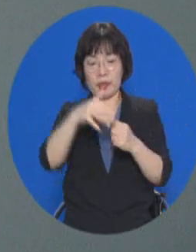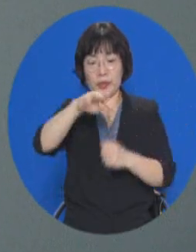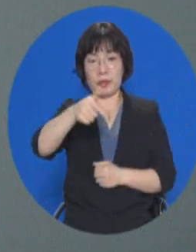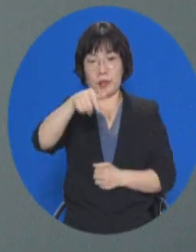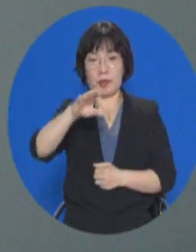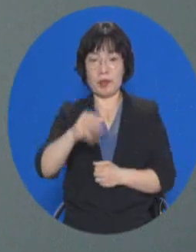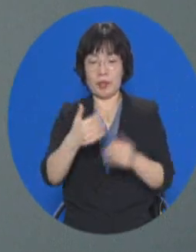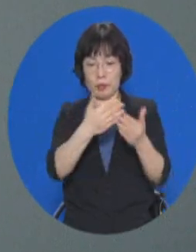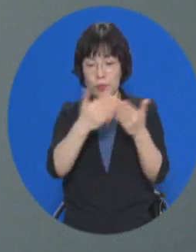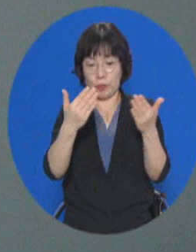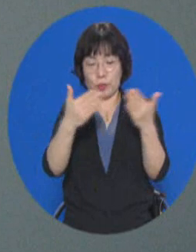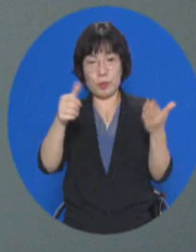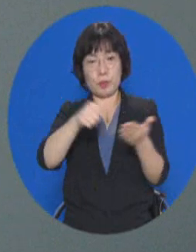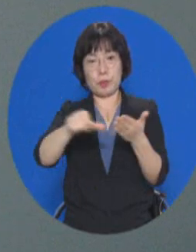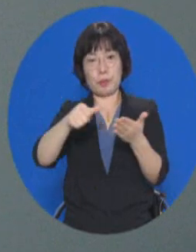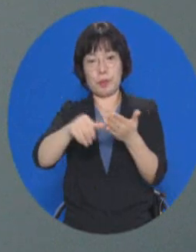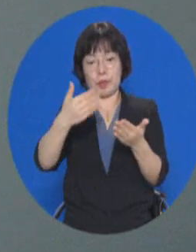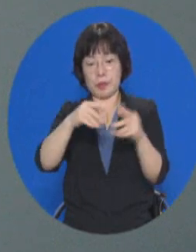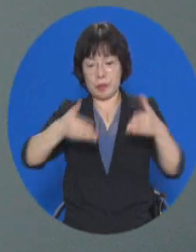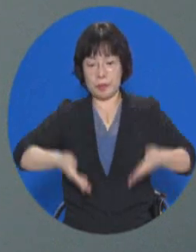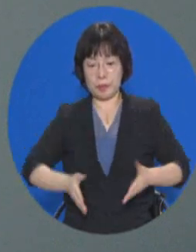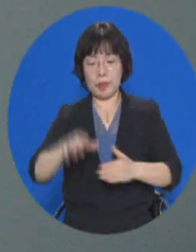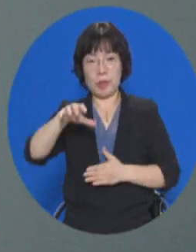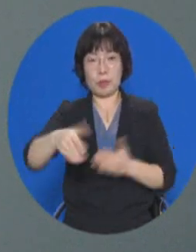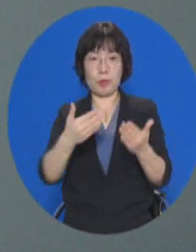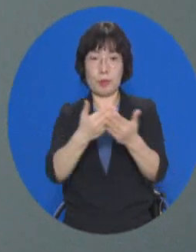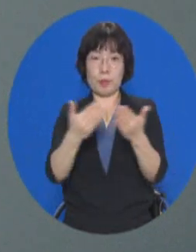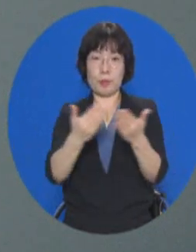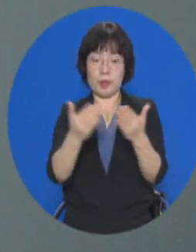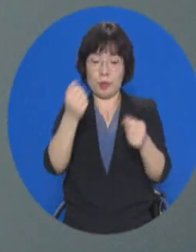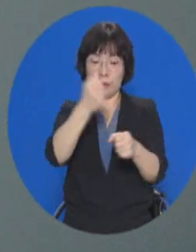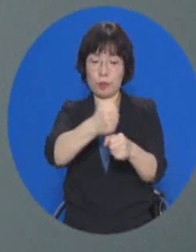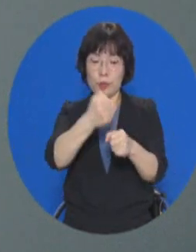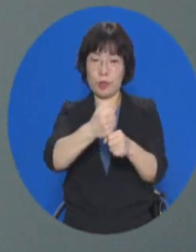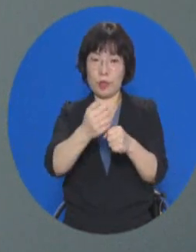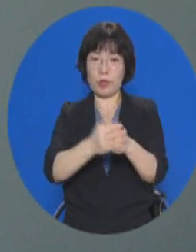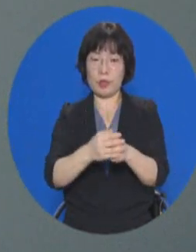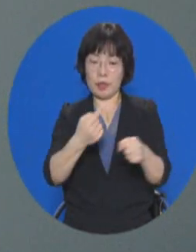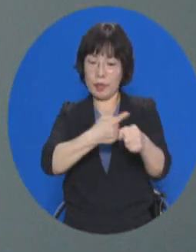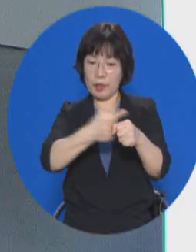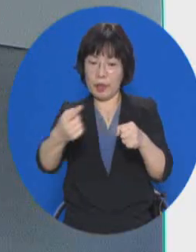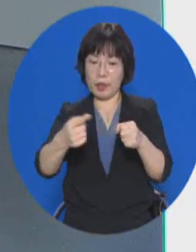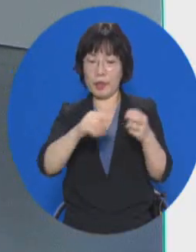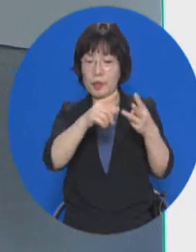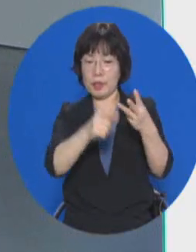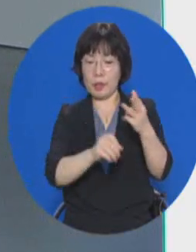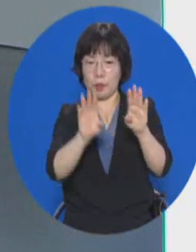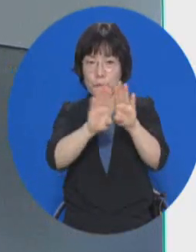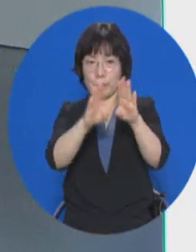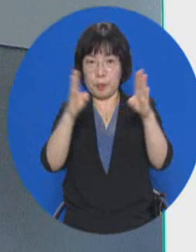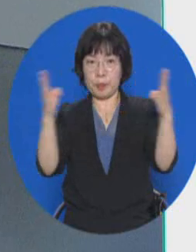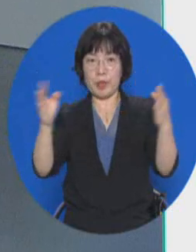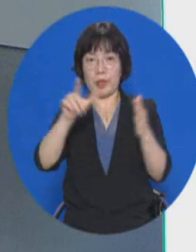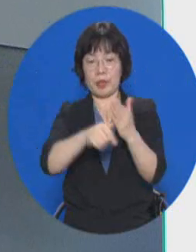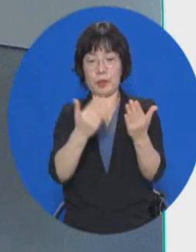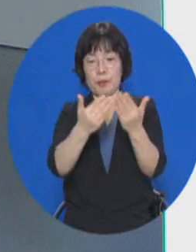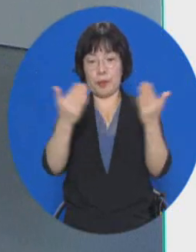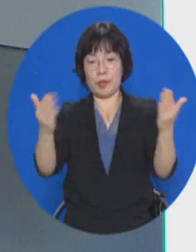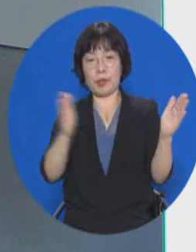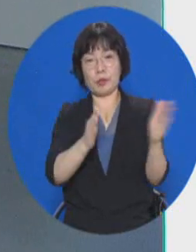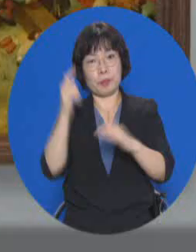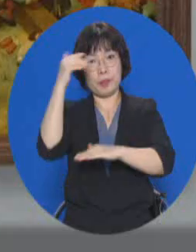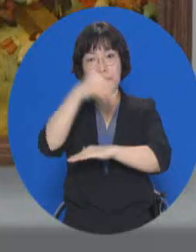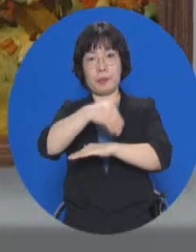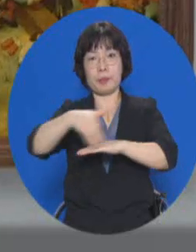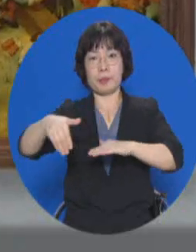화백의 디즈니랜드 등 지역 출신 작가들의 수준 높은 소장 작품들은 내년 개관 전시에 첫 선을 보일 수 있을